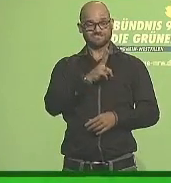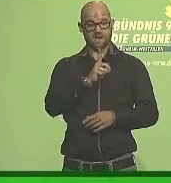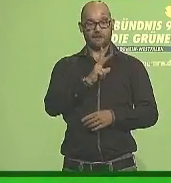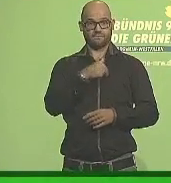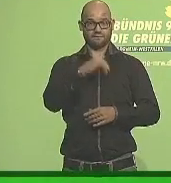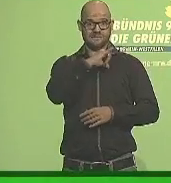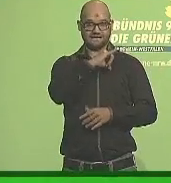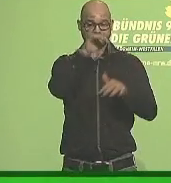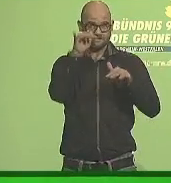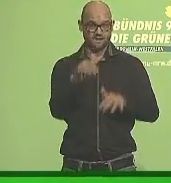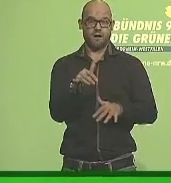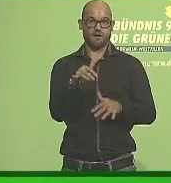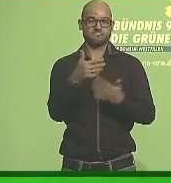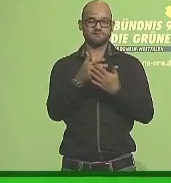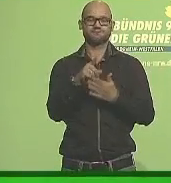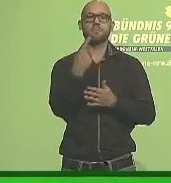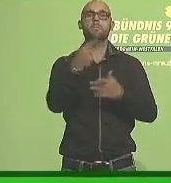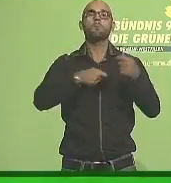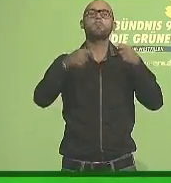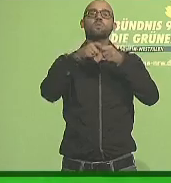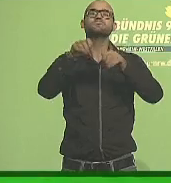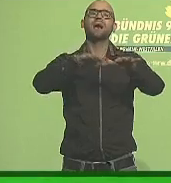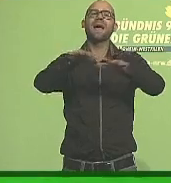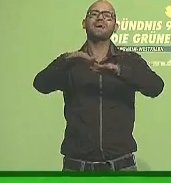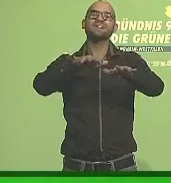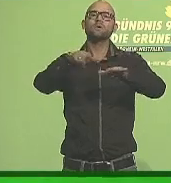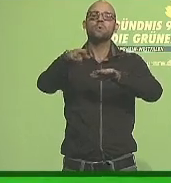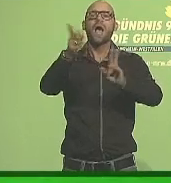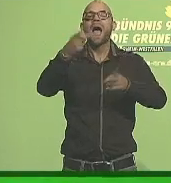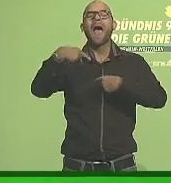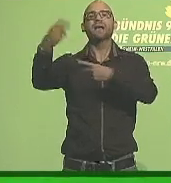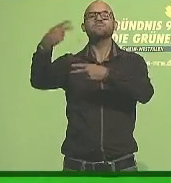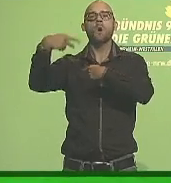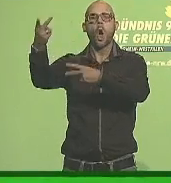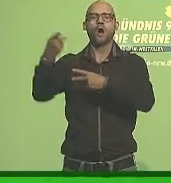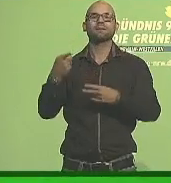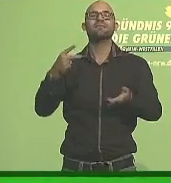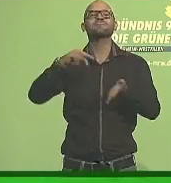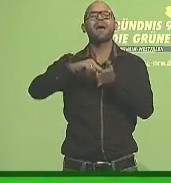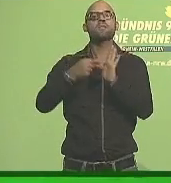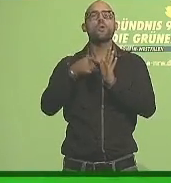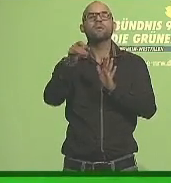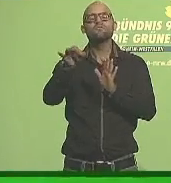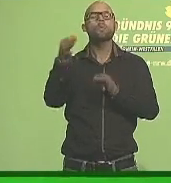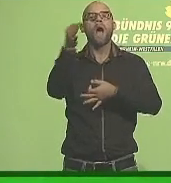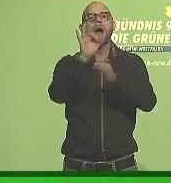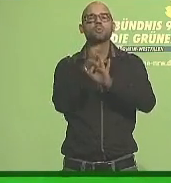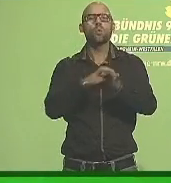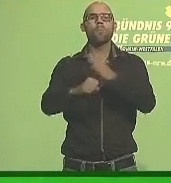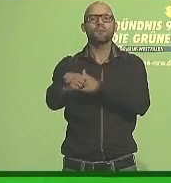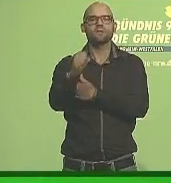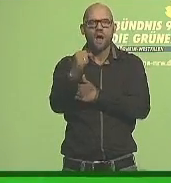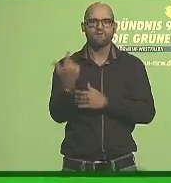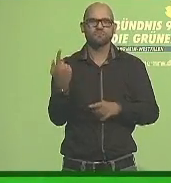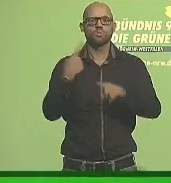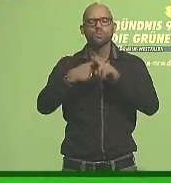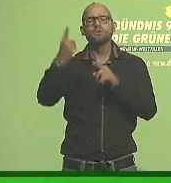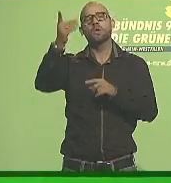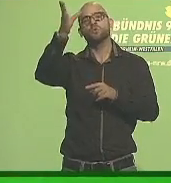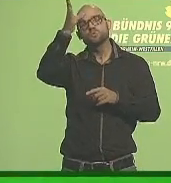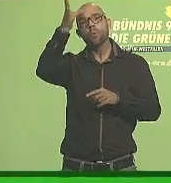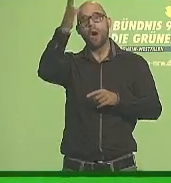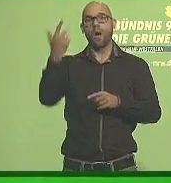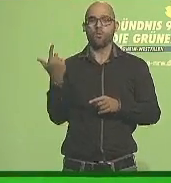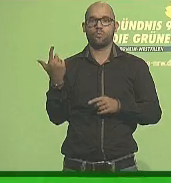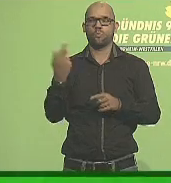unsere Bundesregierung weitere Exporte von Technologien für die Atomkraft und Know-how in dieser Region